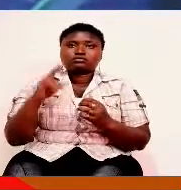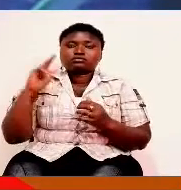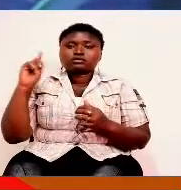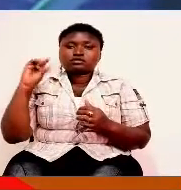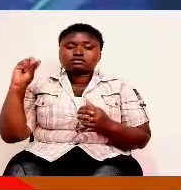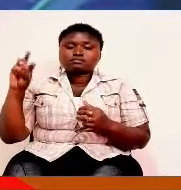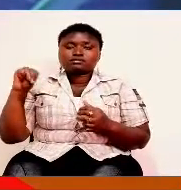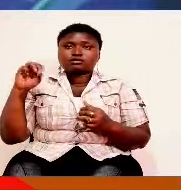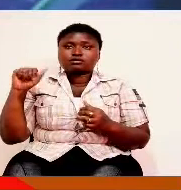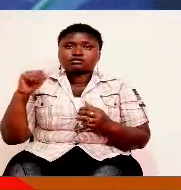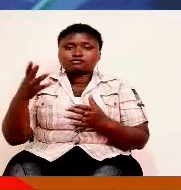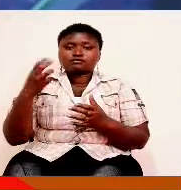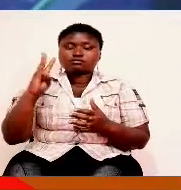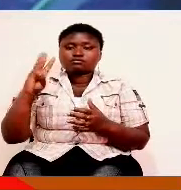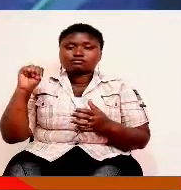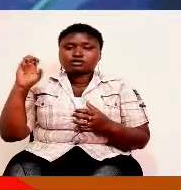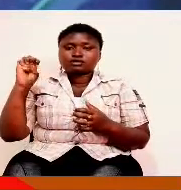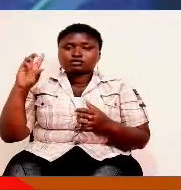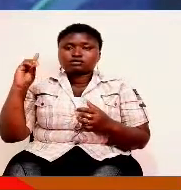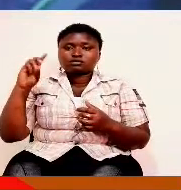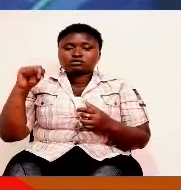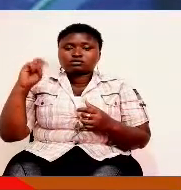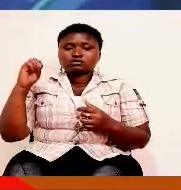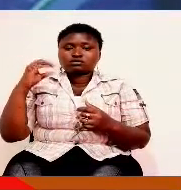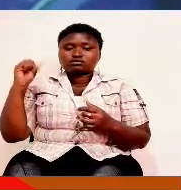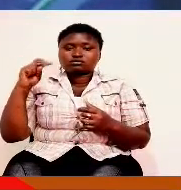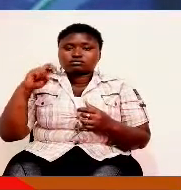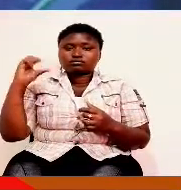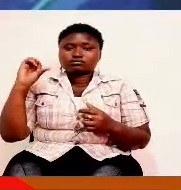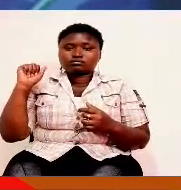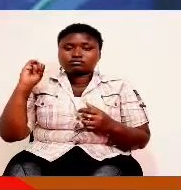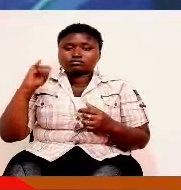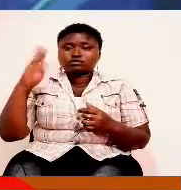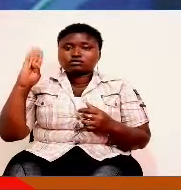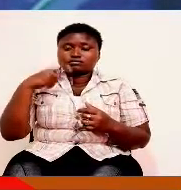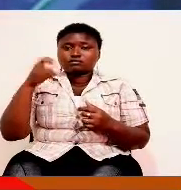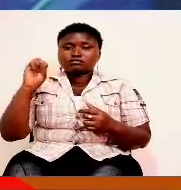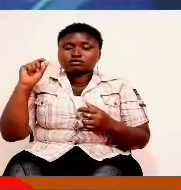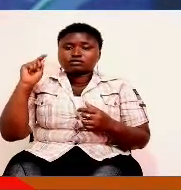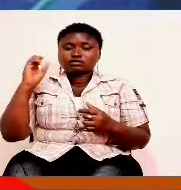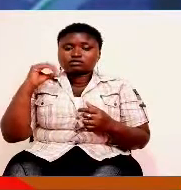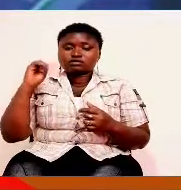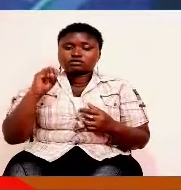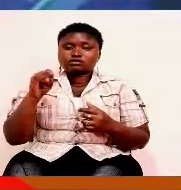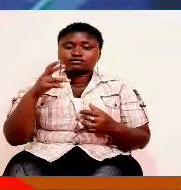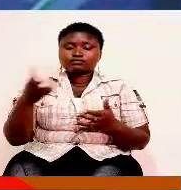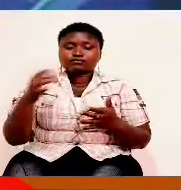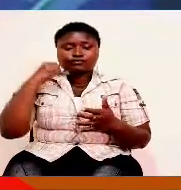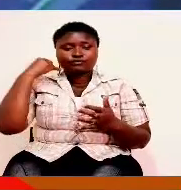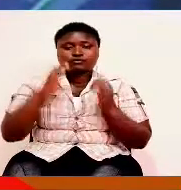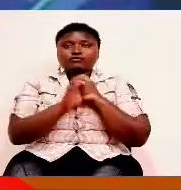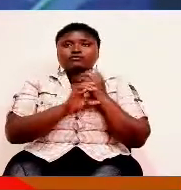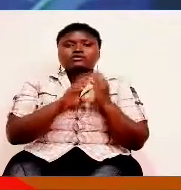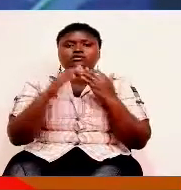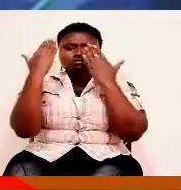kirima kuma wodini ya Minigai theni wa gishiko kia ubunge kia Bahati county ni ya Naikuru leto ile rere dumaine